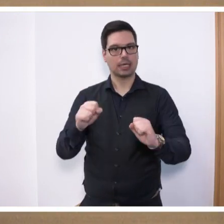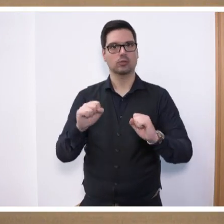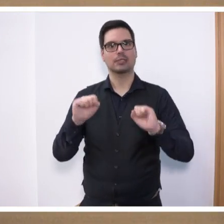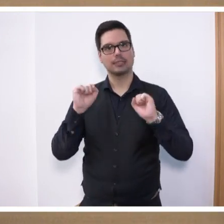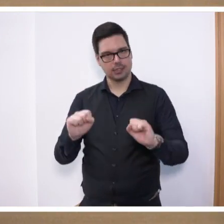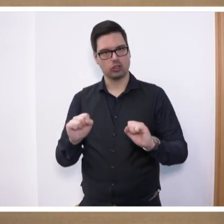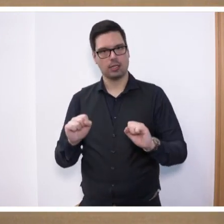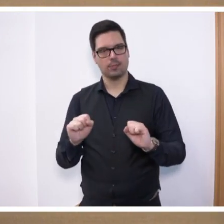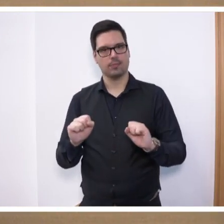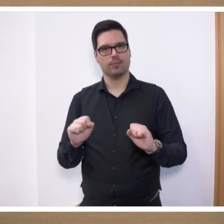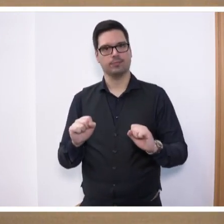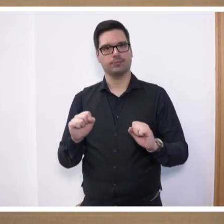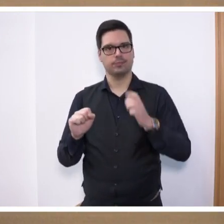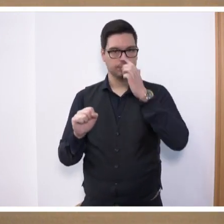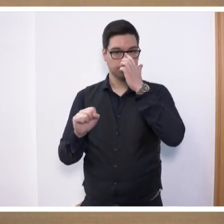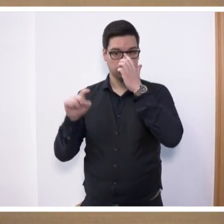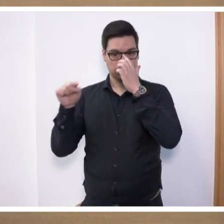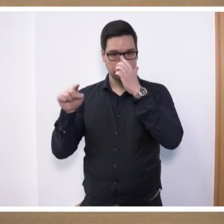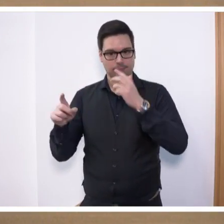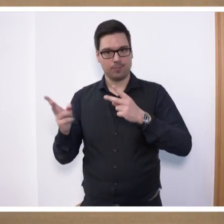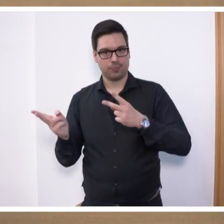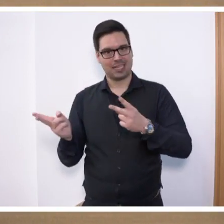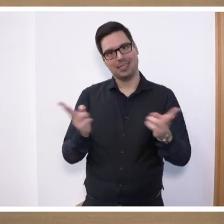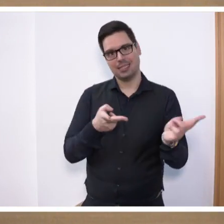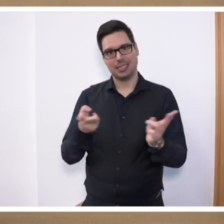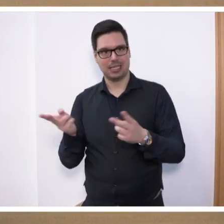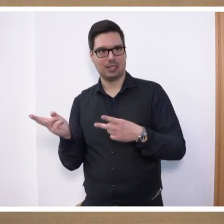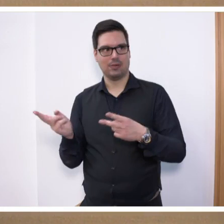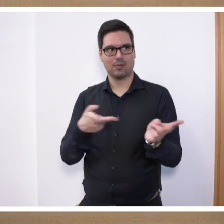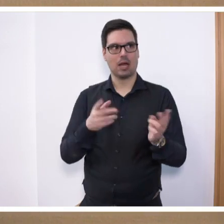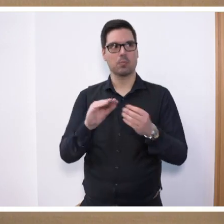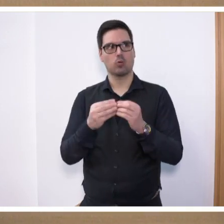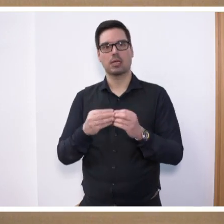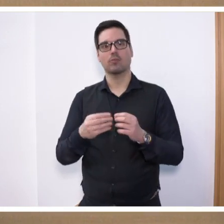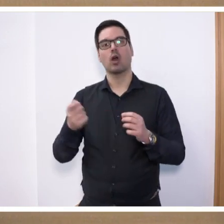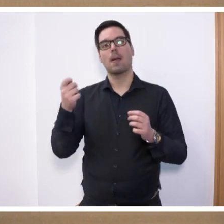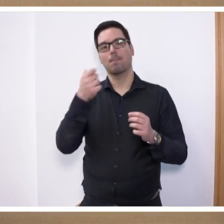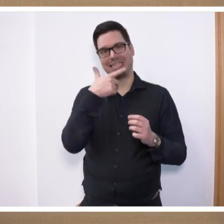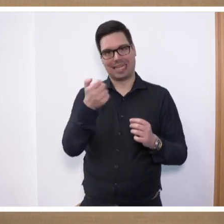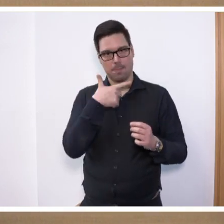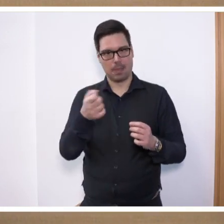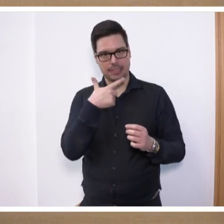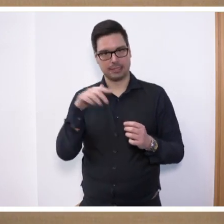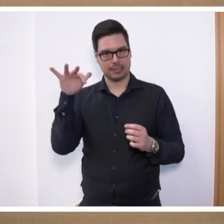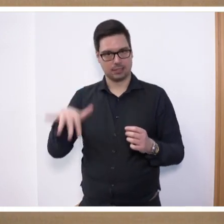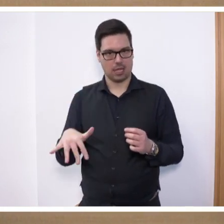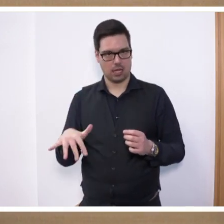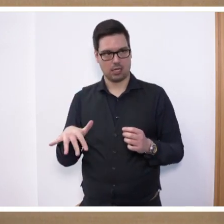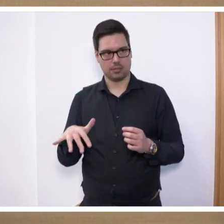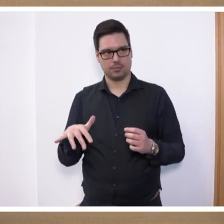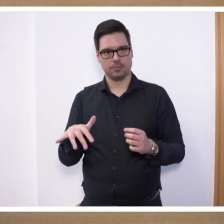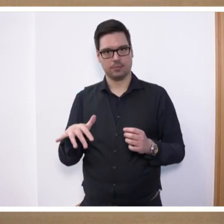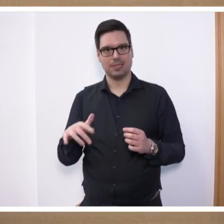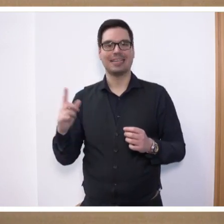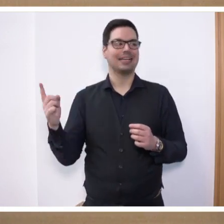sicherzustellen, dass bei den Lieferschwierigkeiten für manche Arzneien, die bekannt sind,